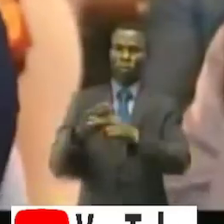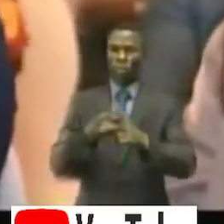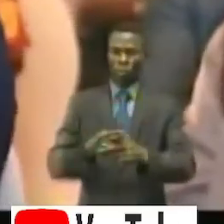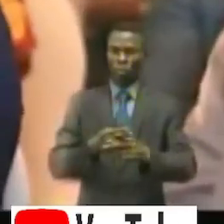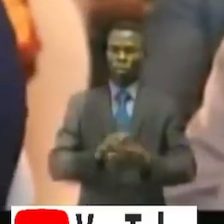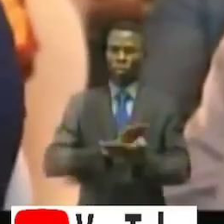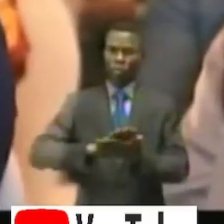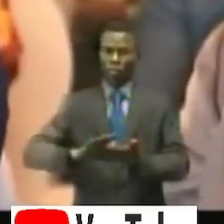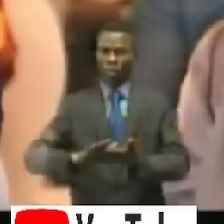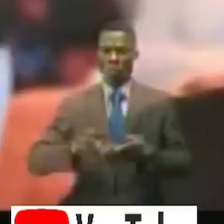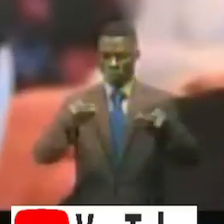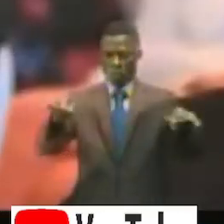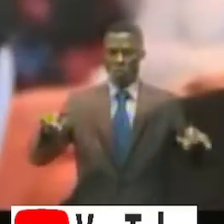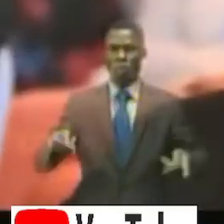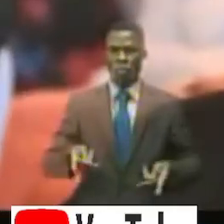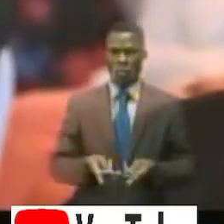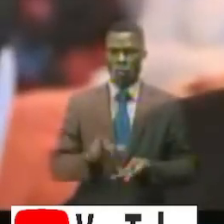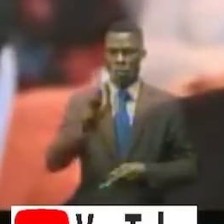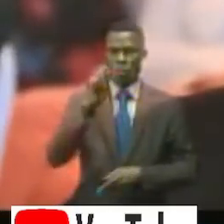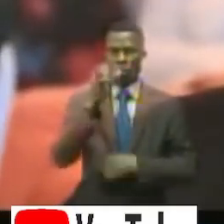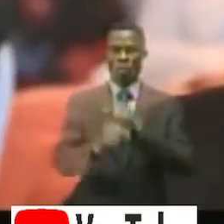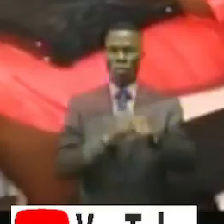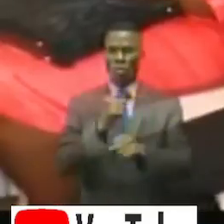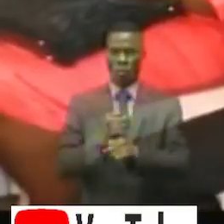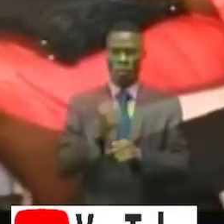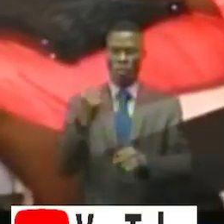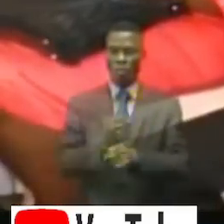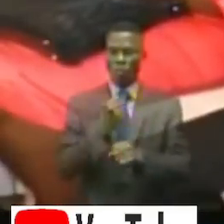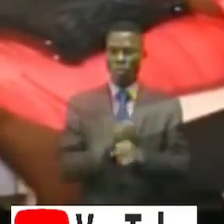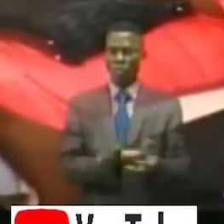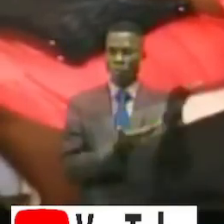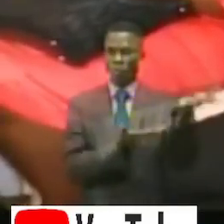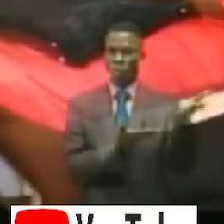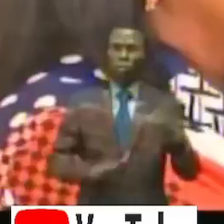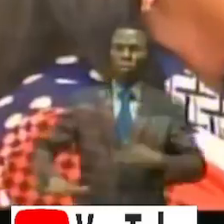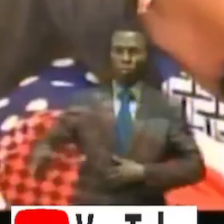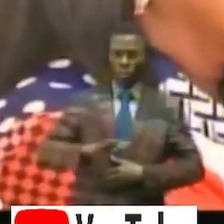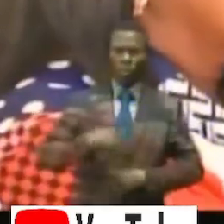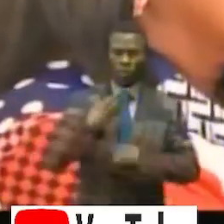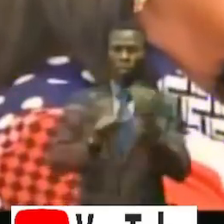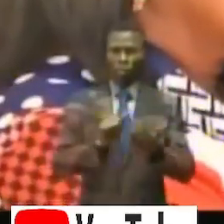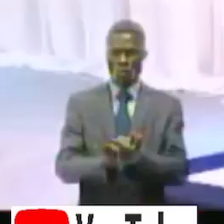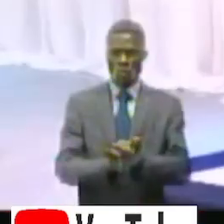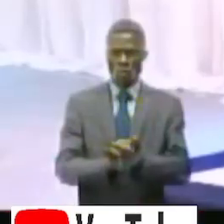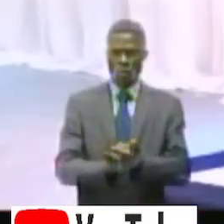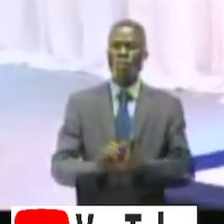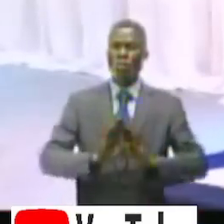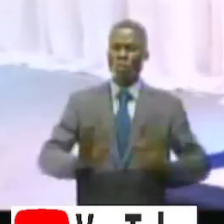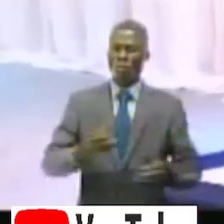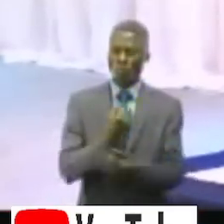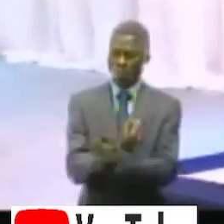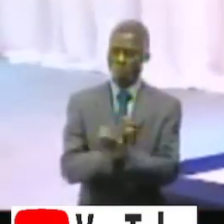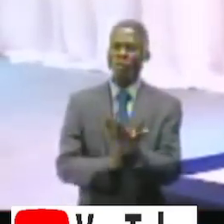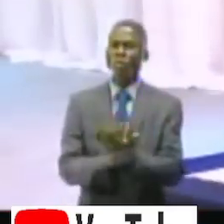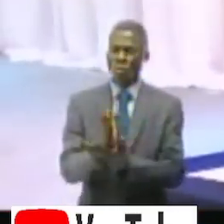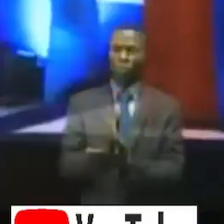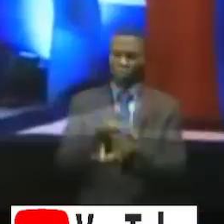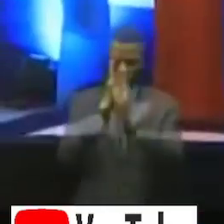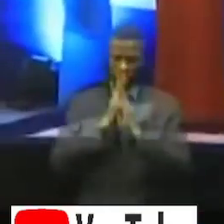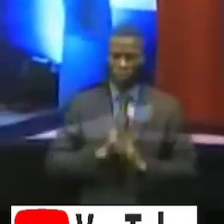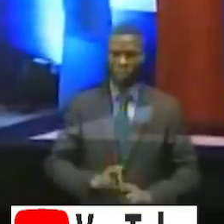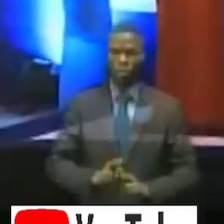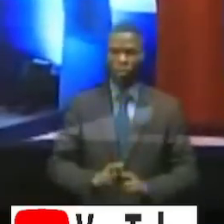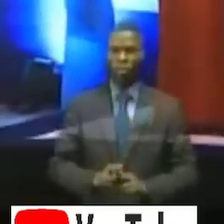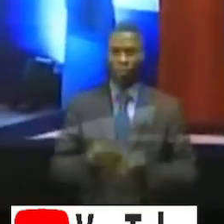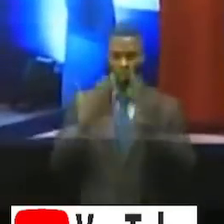l'hygiène et l'environnement. 20 ans de loyaux services rendus à la nation, il faut les faire et cela mérite respect et considération. C'est tout ce qui a valu